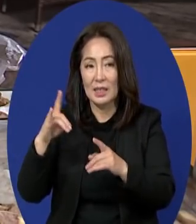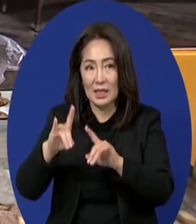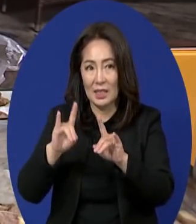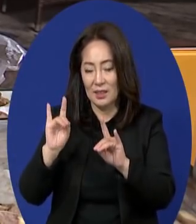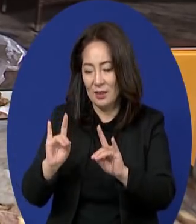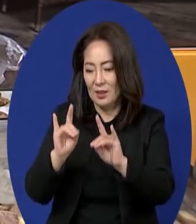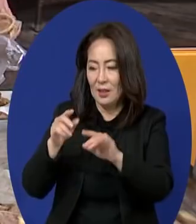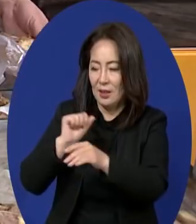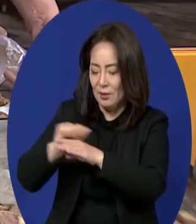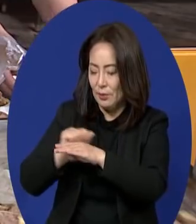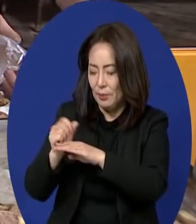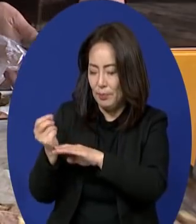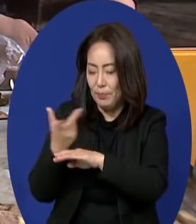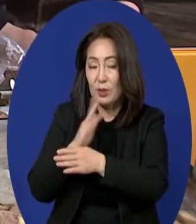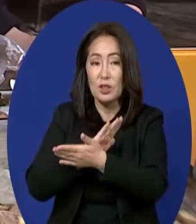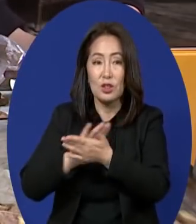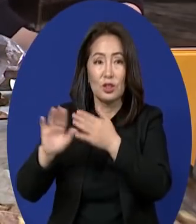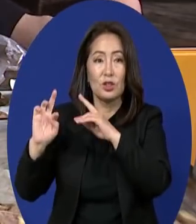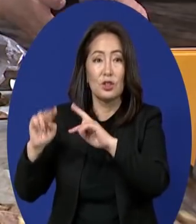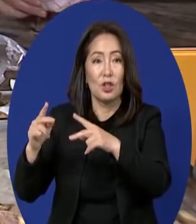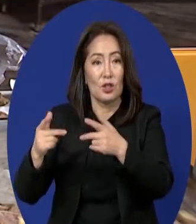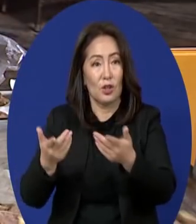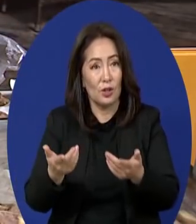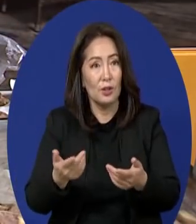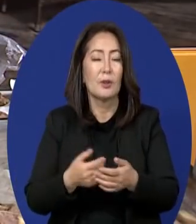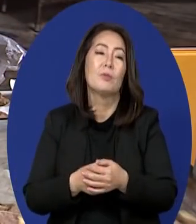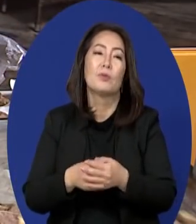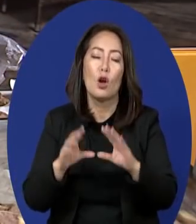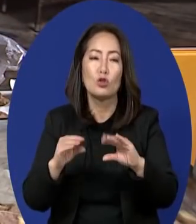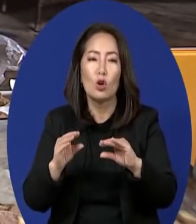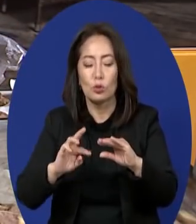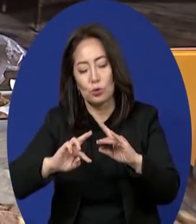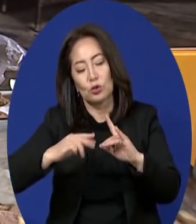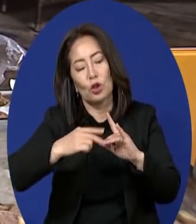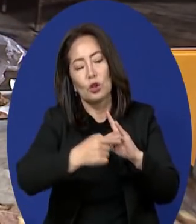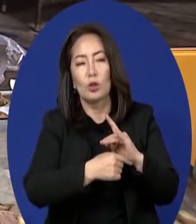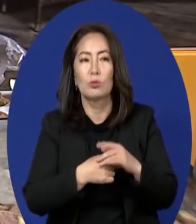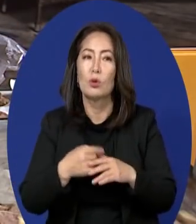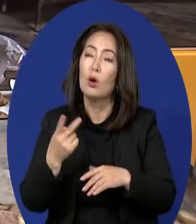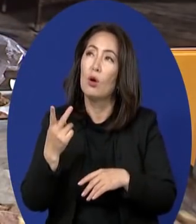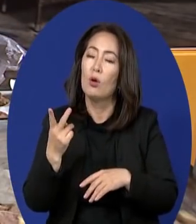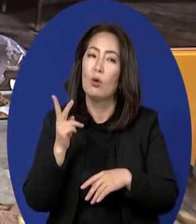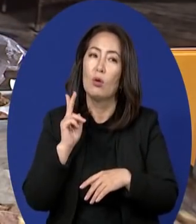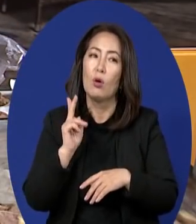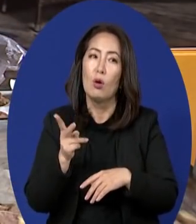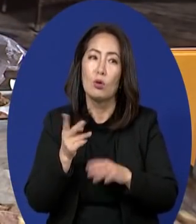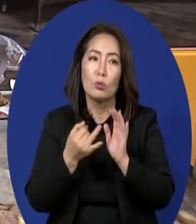будгаар шүрж будаад шинээр сайхан юу хийгээд нөгөө зөөлөвч мөлөвчийн шинжилгээд нийт 2700 хүүхдийг тэргэн зэртэй